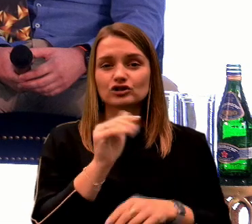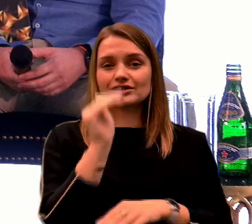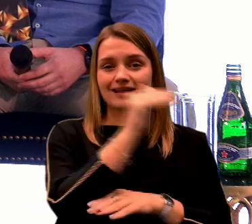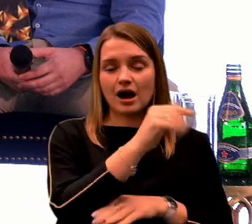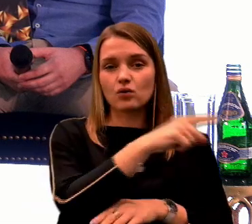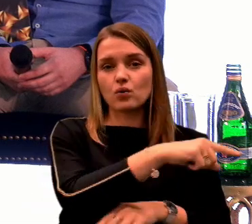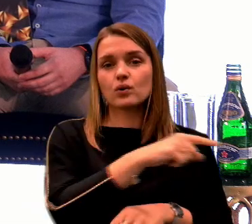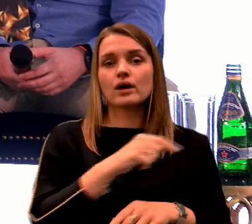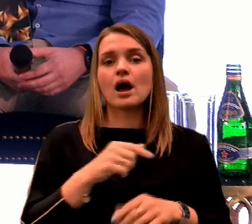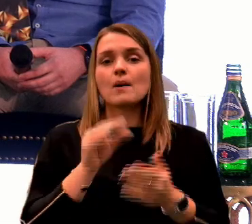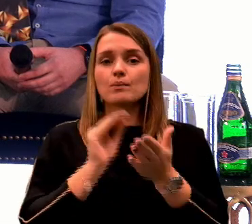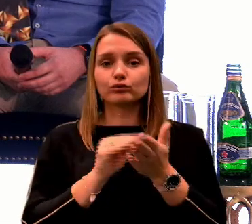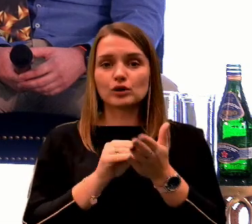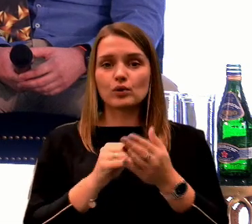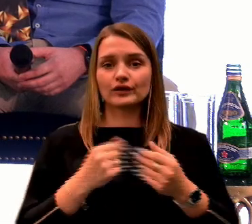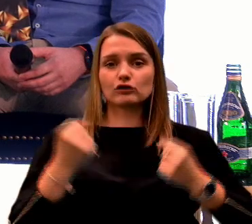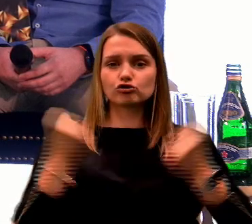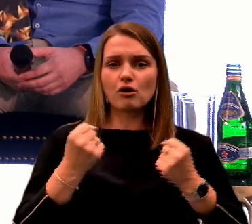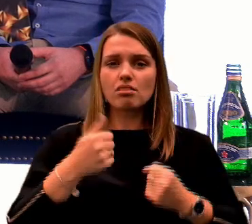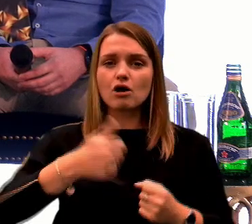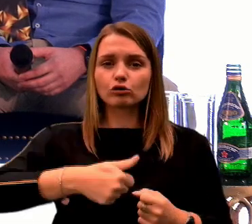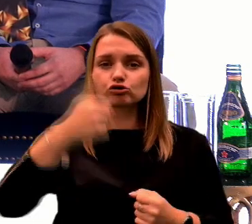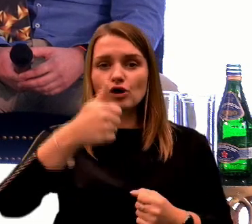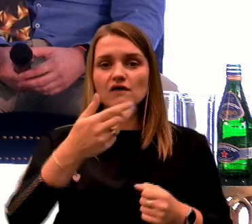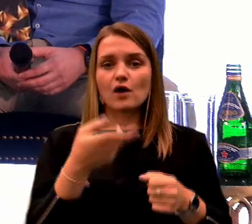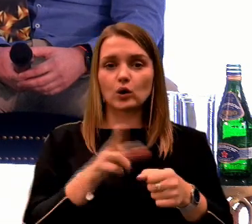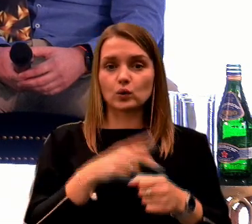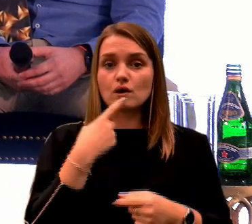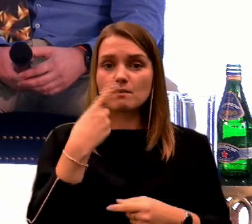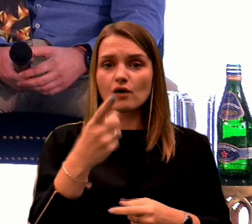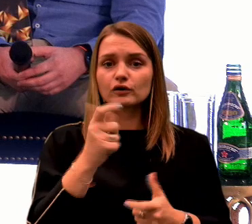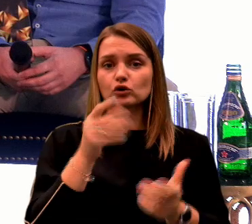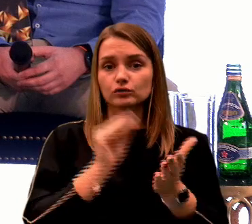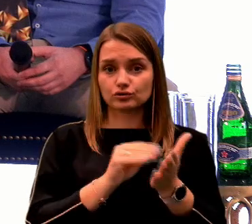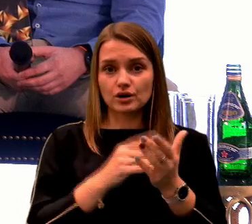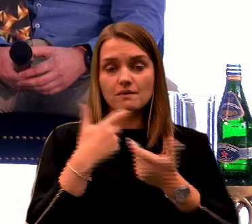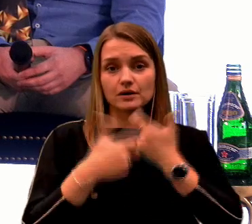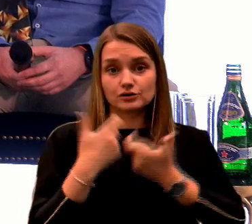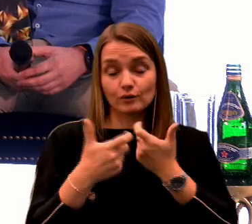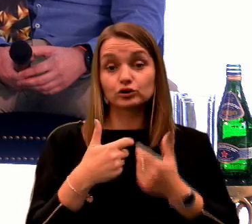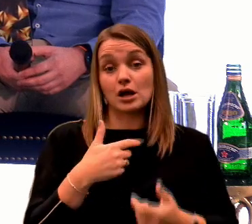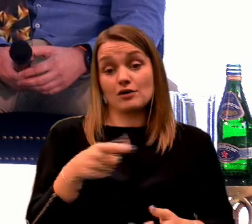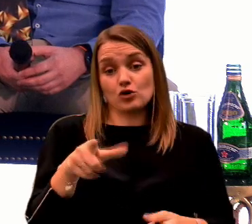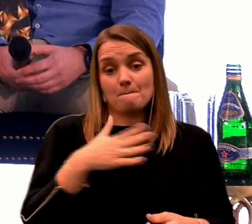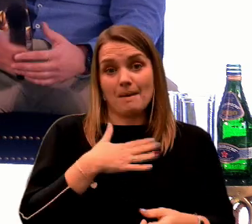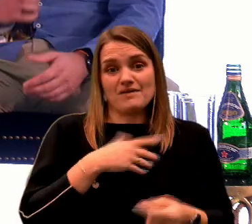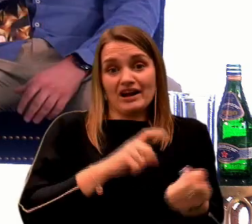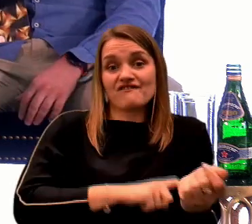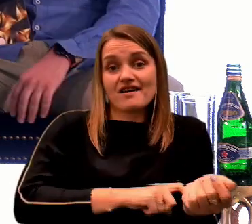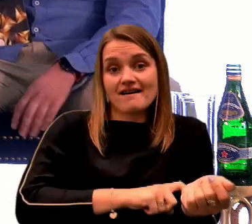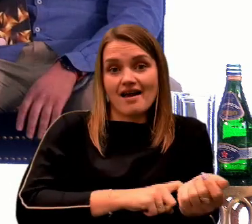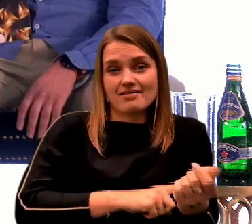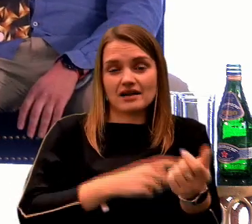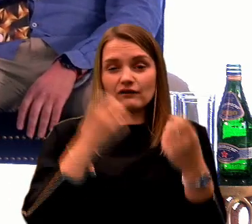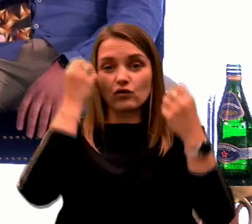potrzebują silnego szefa, który powie, co trzeba zrobić, że to gdzieś mamy w kulturze czy w genach, jakby chcieli jeszcze inni.